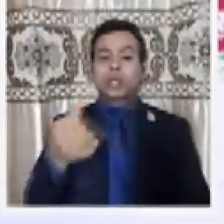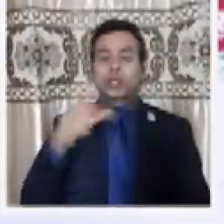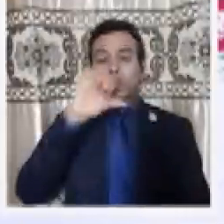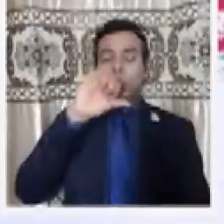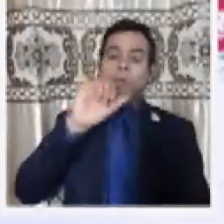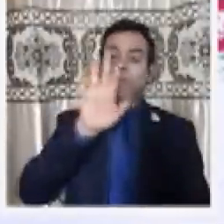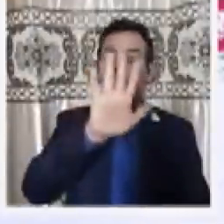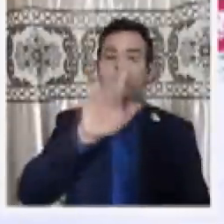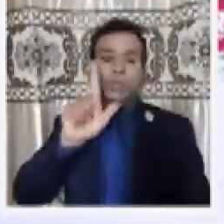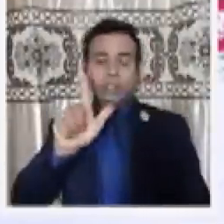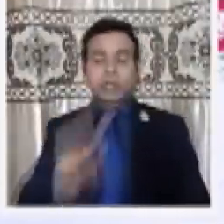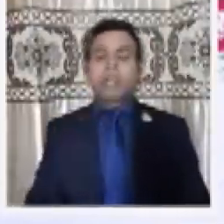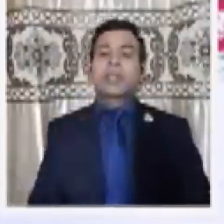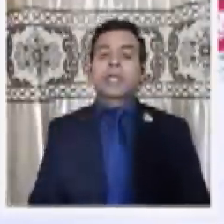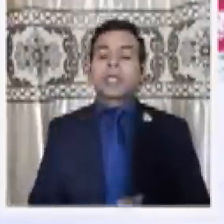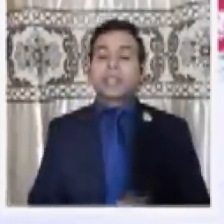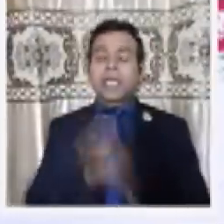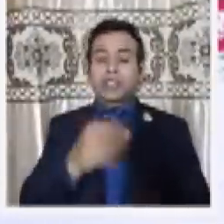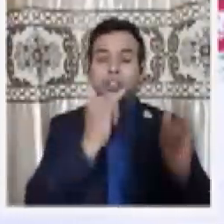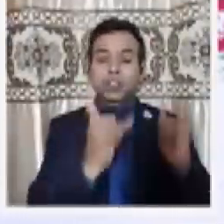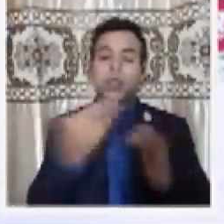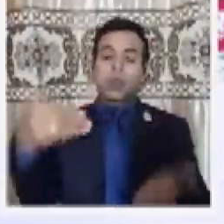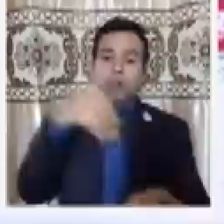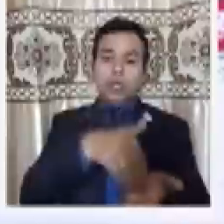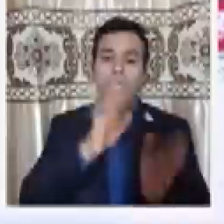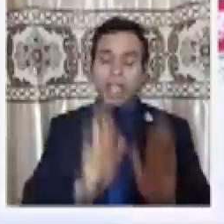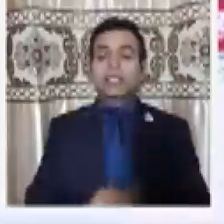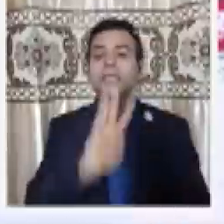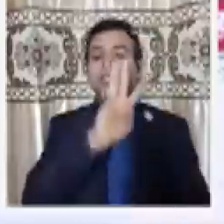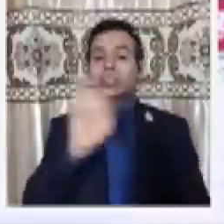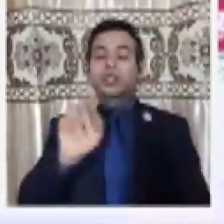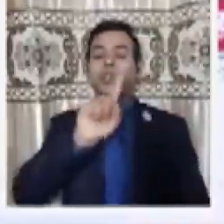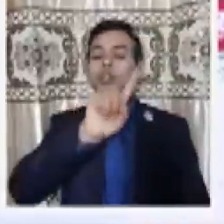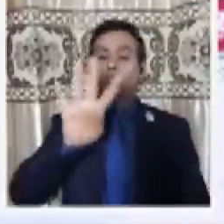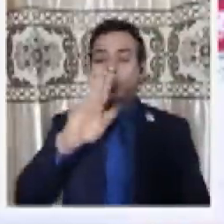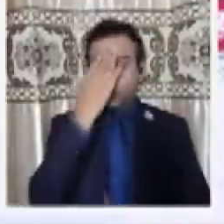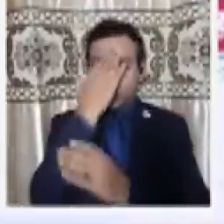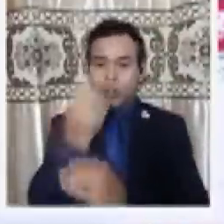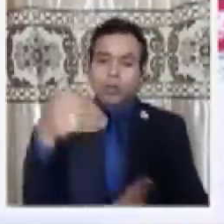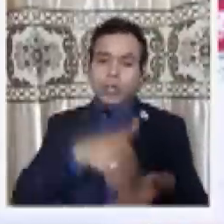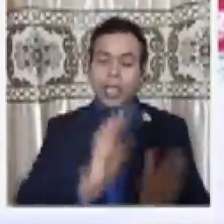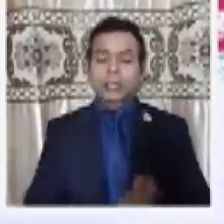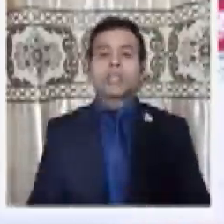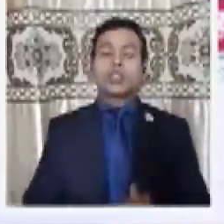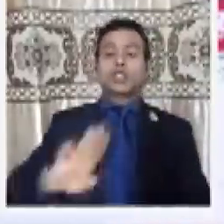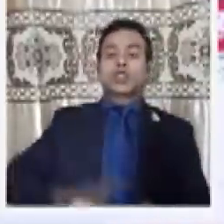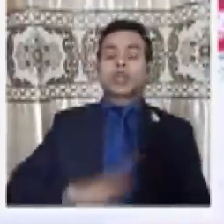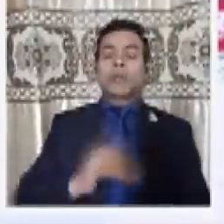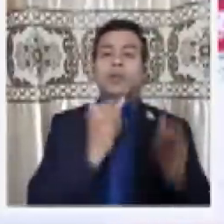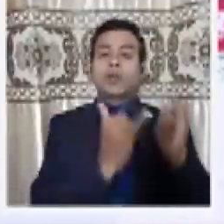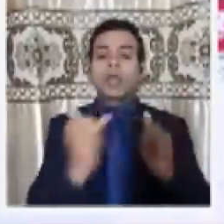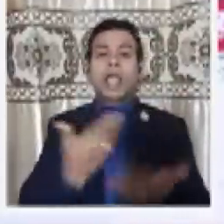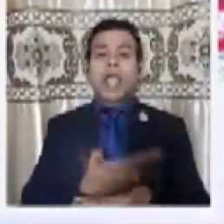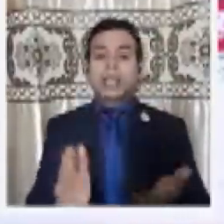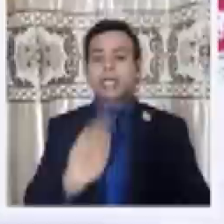চট্টগ্রাম মহানগরীতে সাধারণ শয্যা সংখ্যা 657টি এবং এই শয্যায় ভর্তি আছে